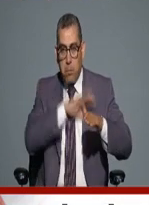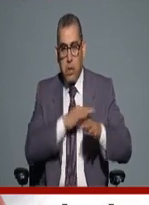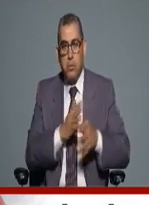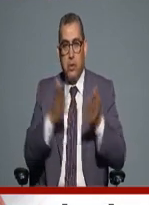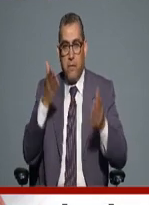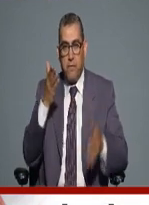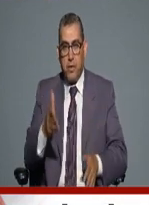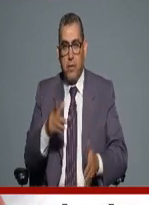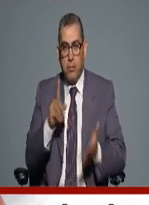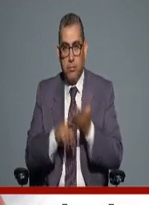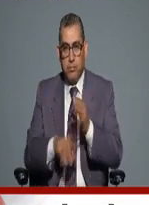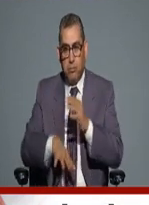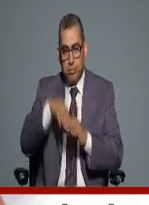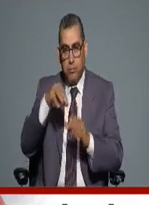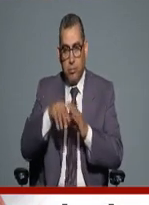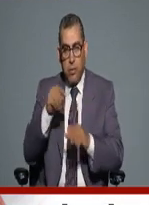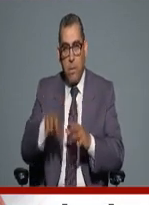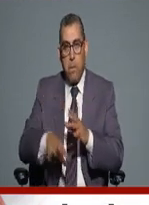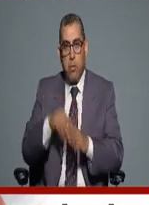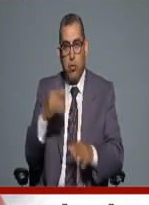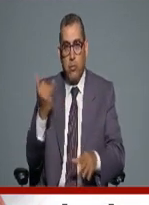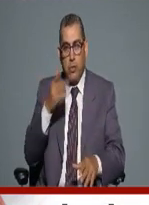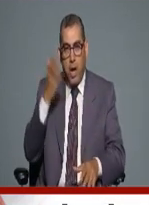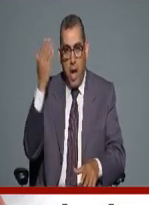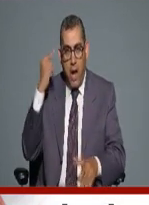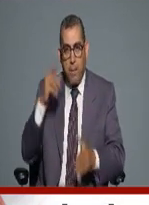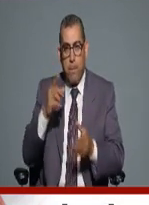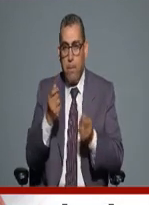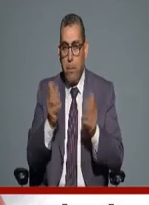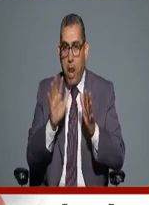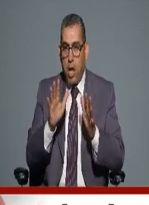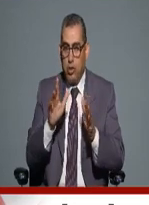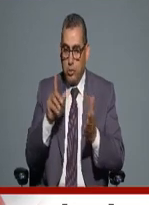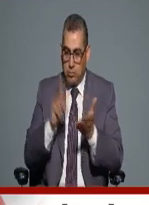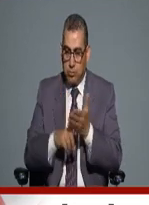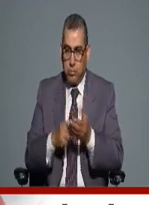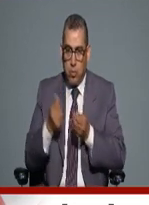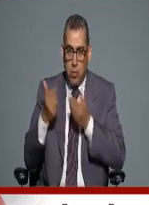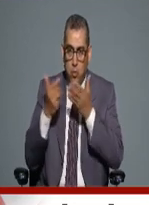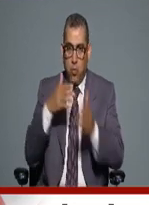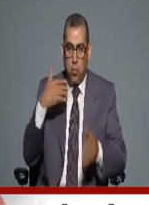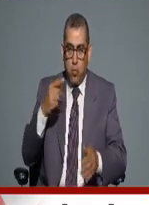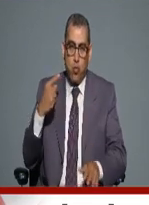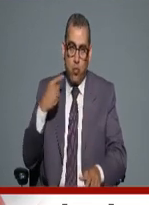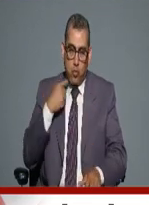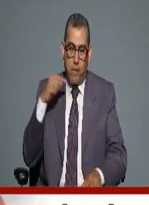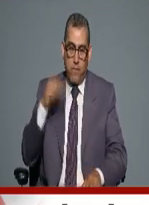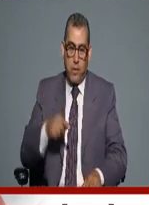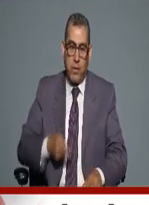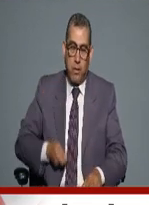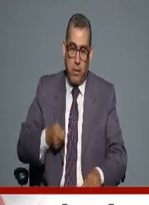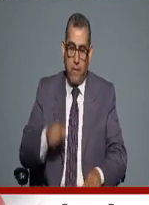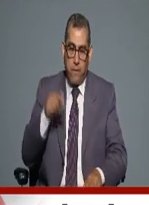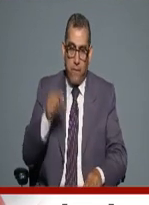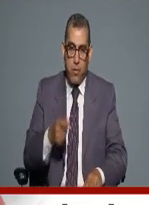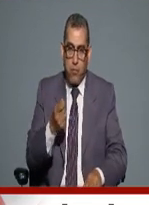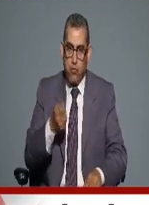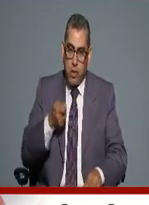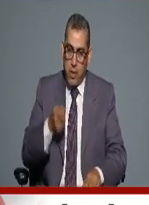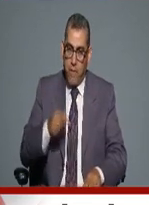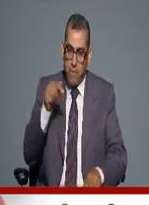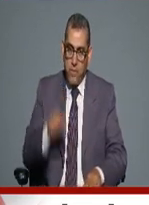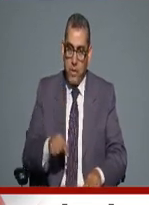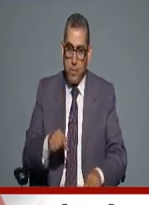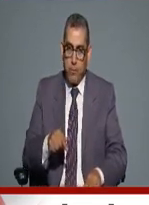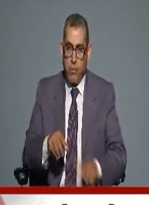من المشروع اللي ما كانش ببلاش. الحقيقة كان في تمن كان لازم يدفع، وكان في فلوس لازم تدفع